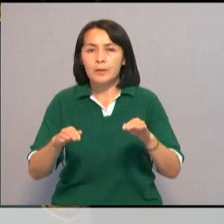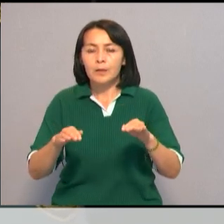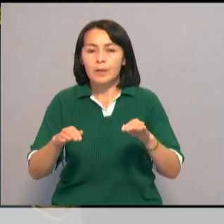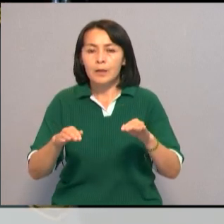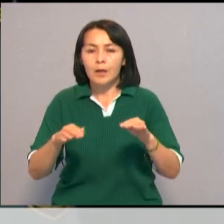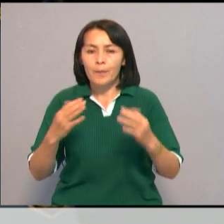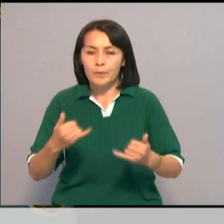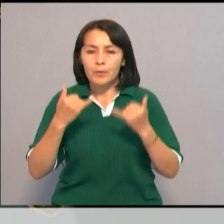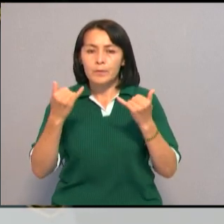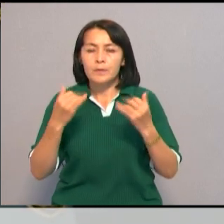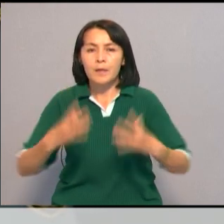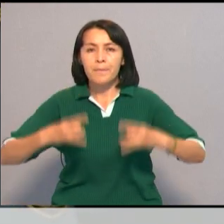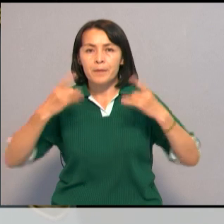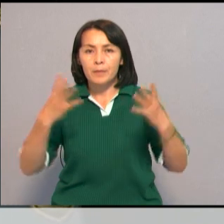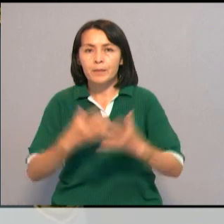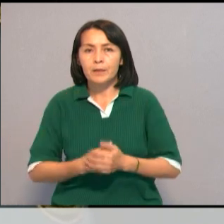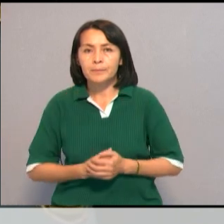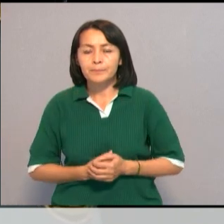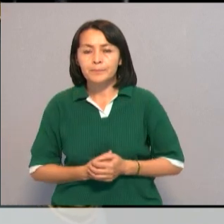осындай мейрамдар.